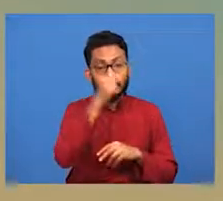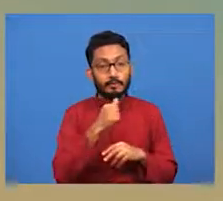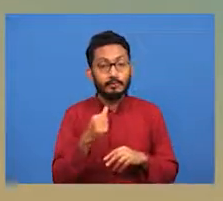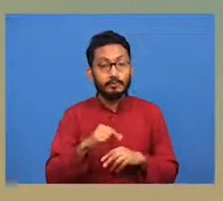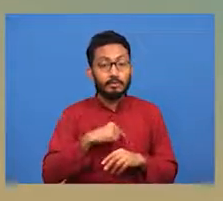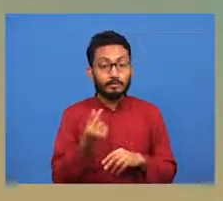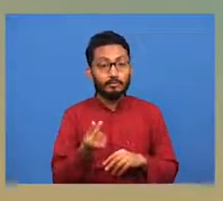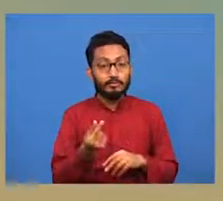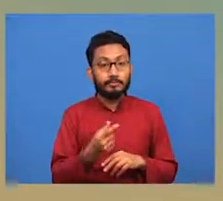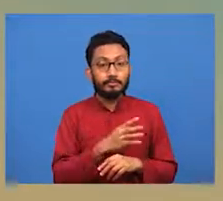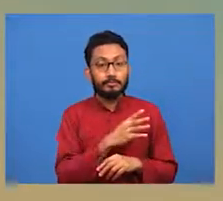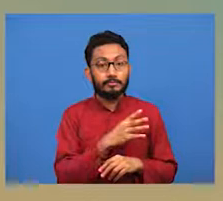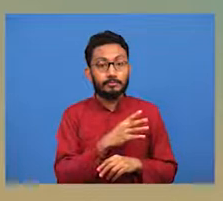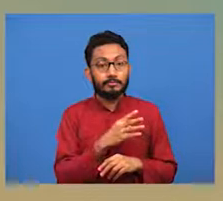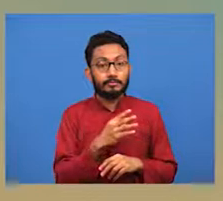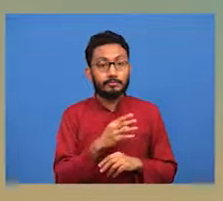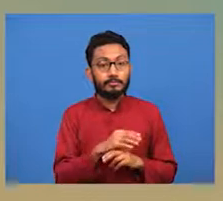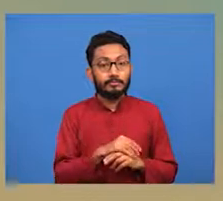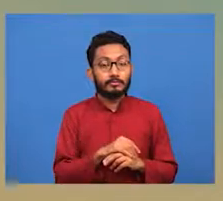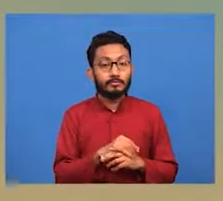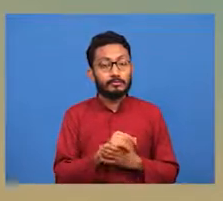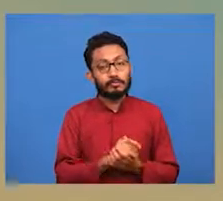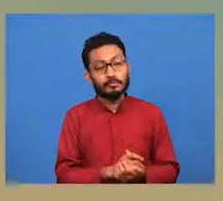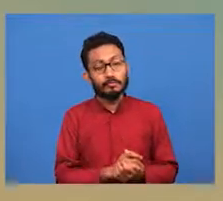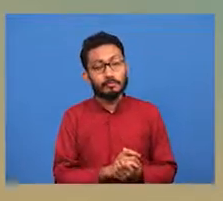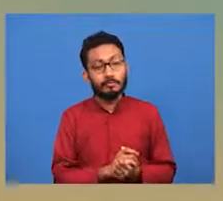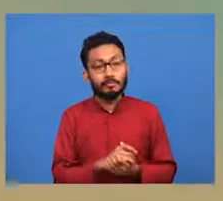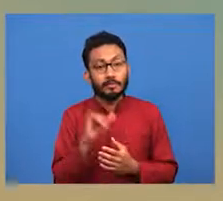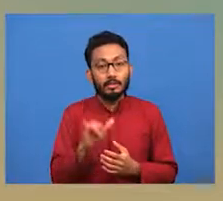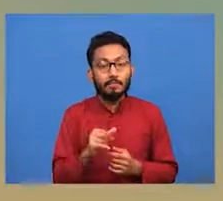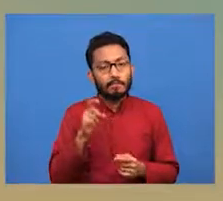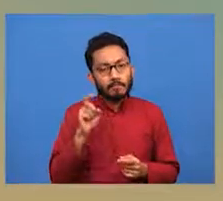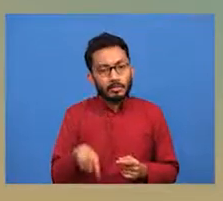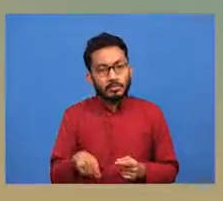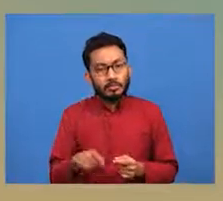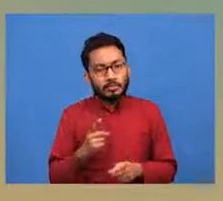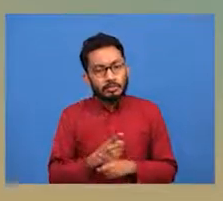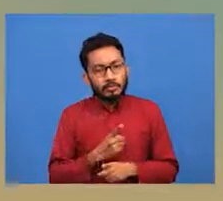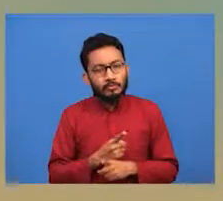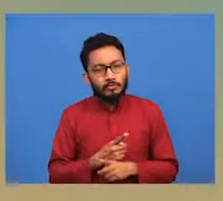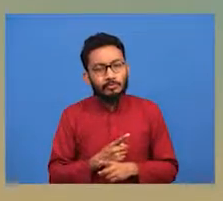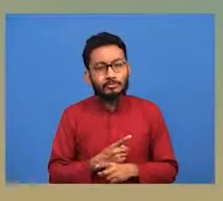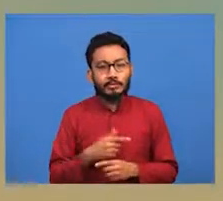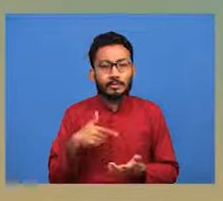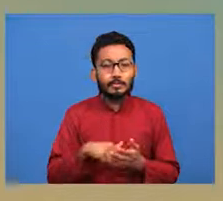pulih sebagai pelengkap yang mengukuhkan lagi maksud ayat.